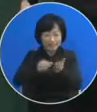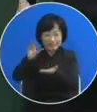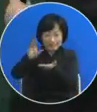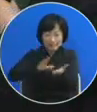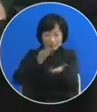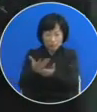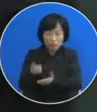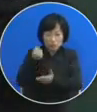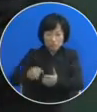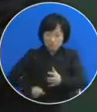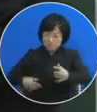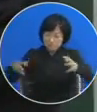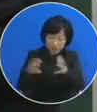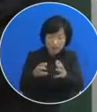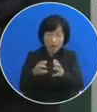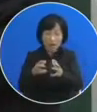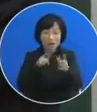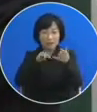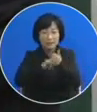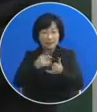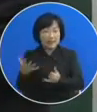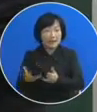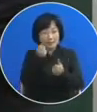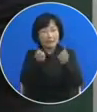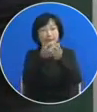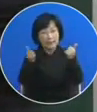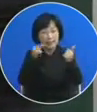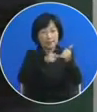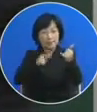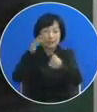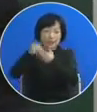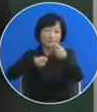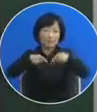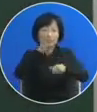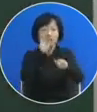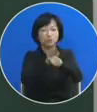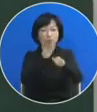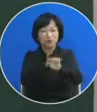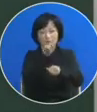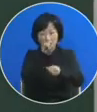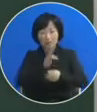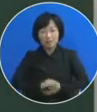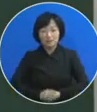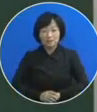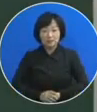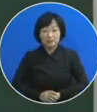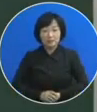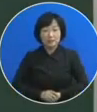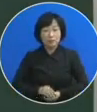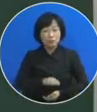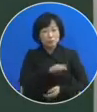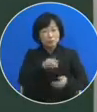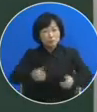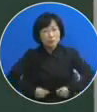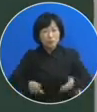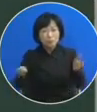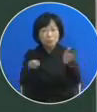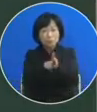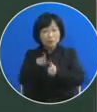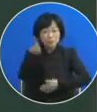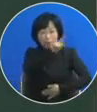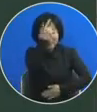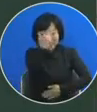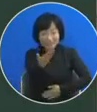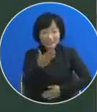the forces of darkness are going to attack you to the very end. But to those who have one heart and realize this, God will bless them. 어떤 믿음입니까? Now, what kind of faith?